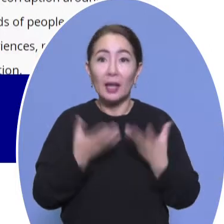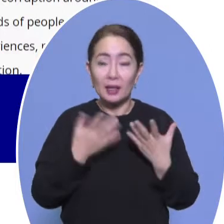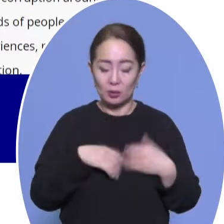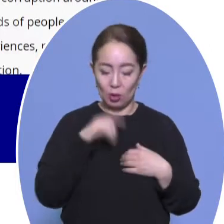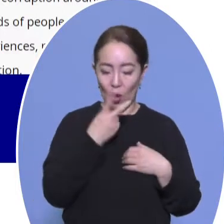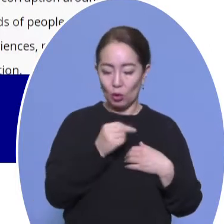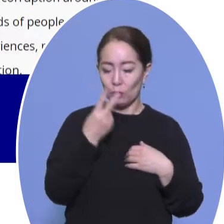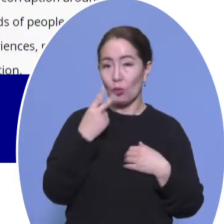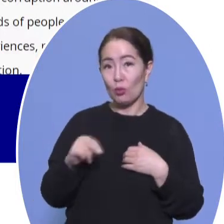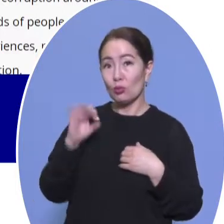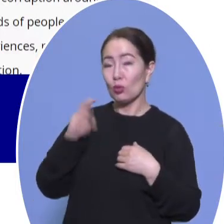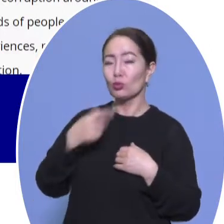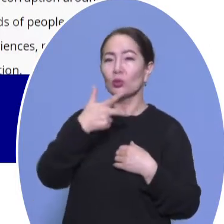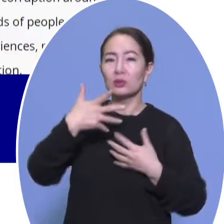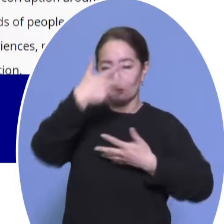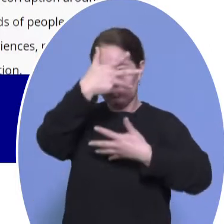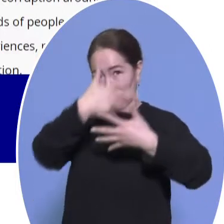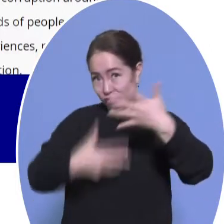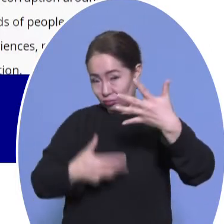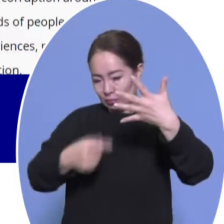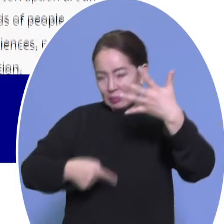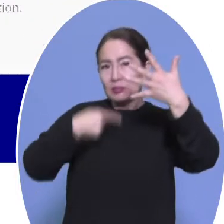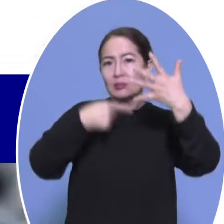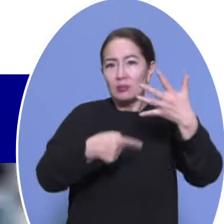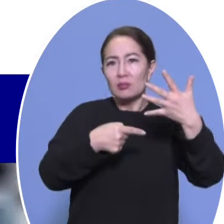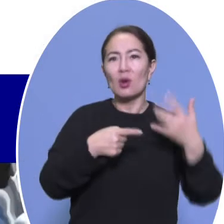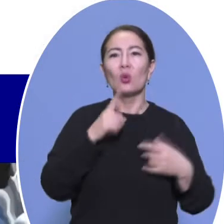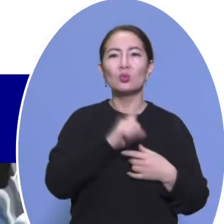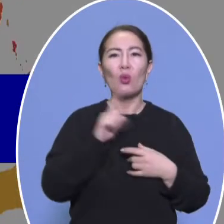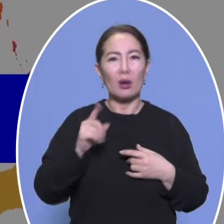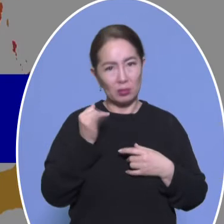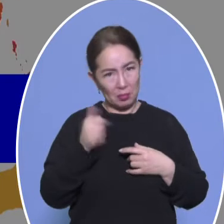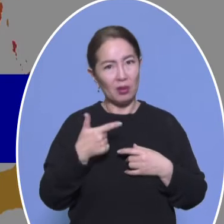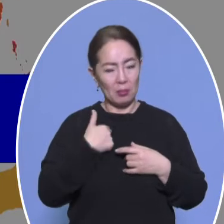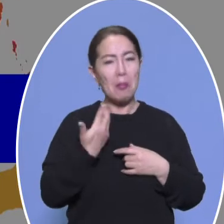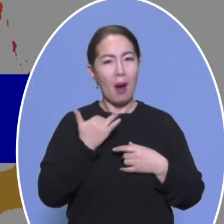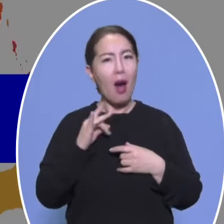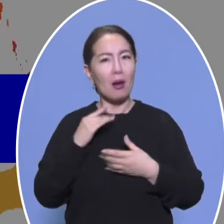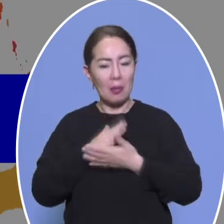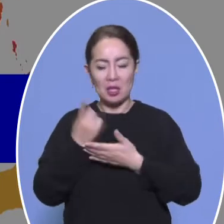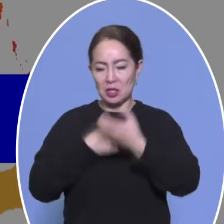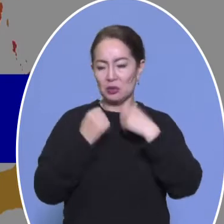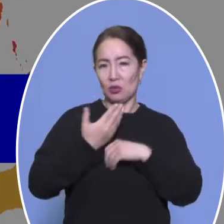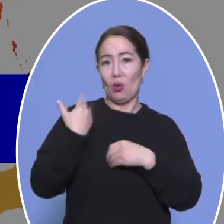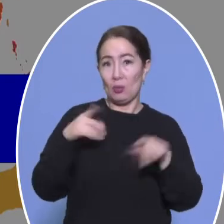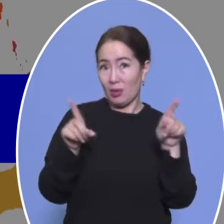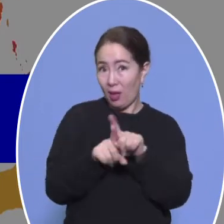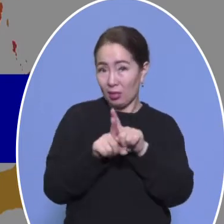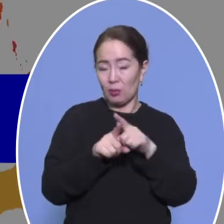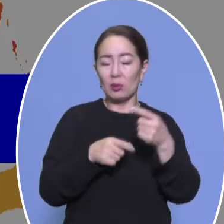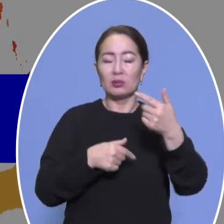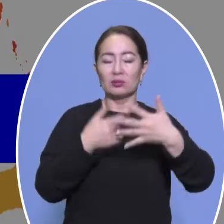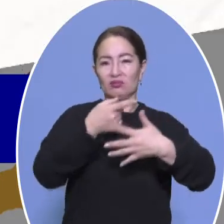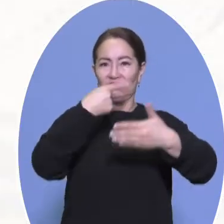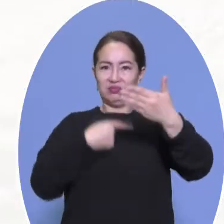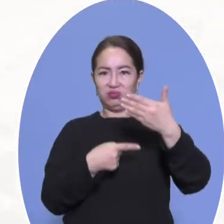2020 онд 35 он авч 180 улс орноос 111-р байрт эрэмблэгдсэн. За энэ өмнөх оныхтой ижил оноотой боловч 5 байраар